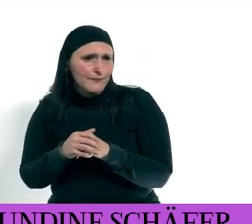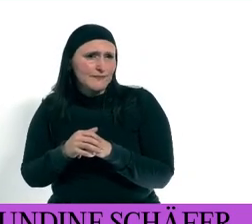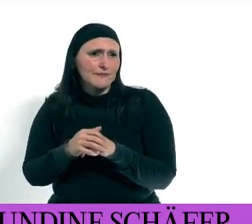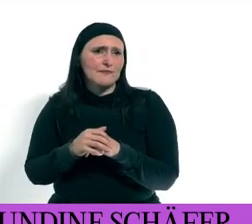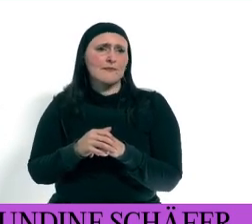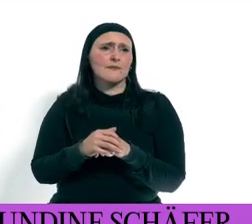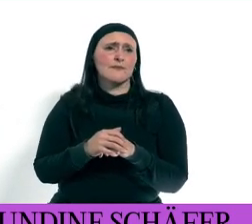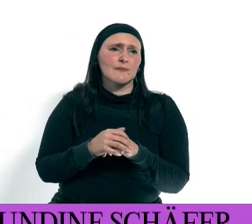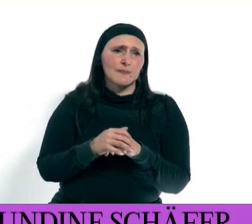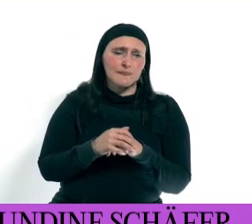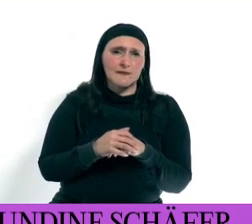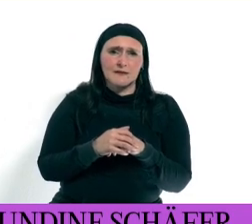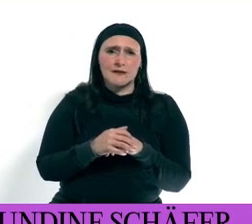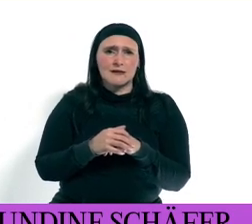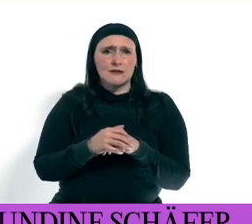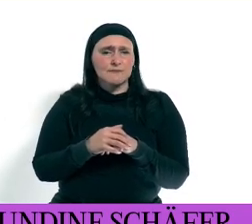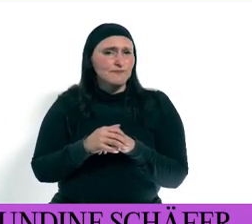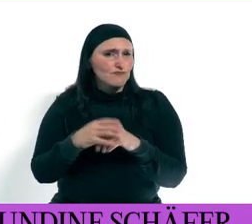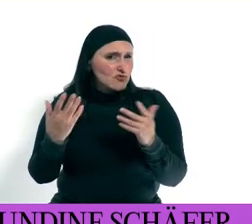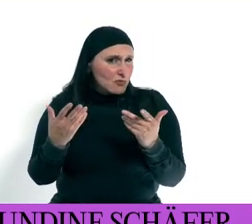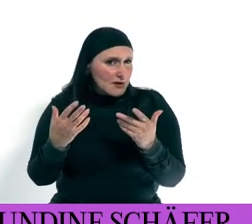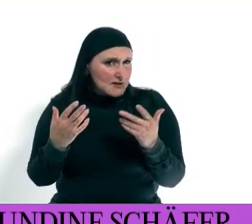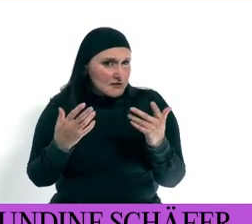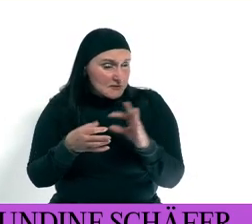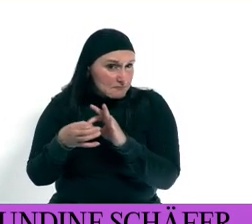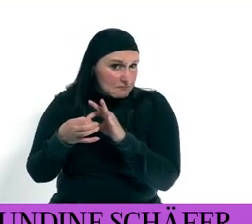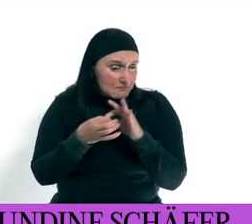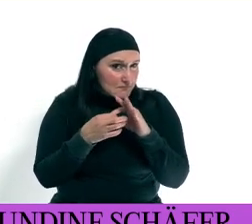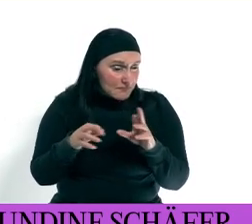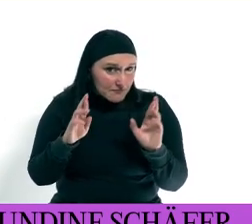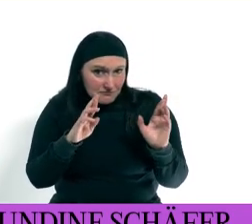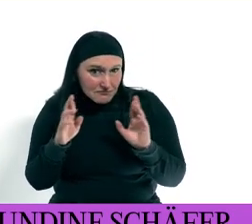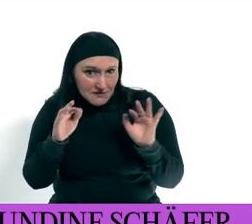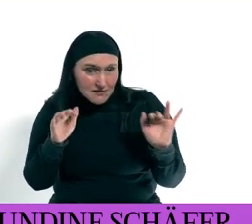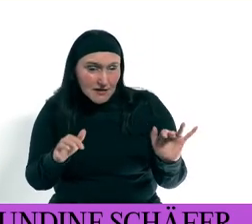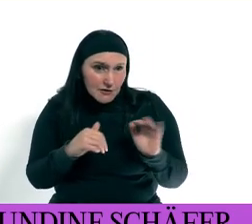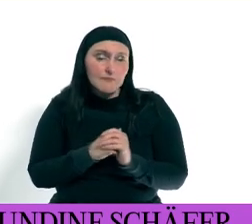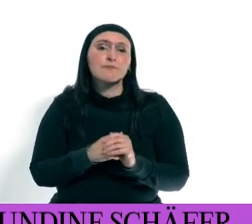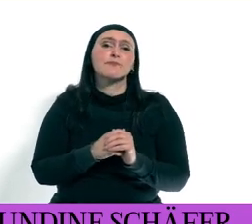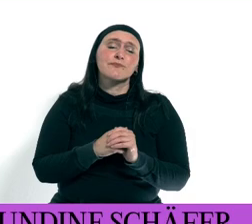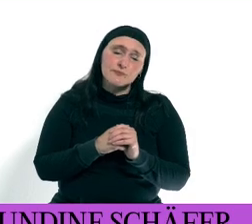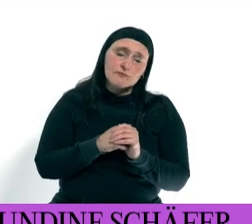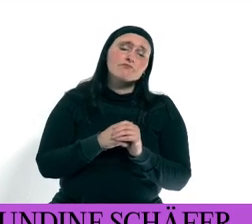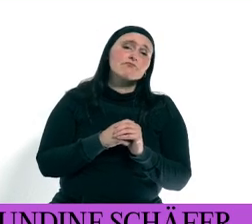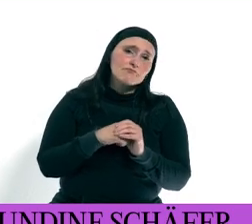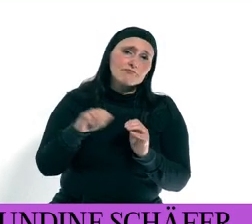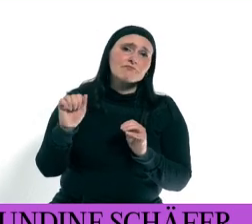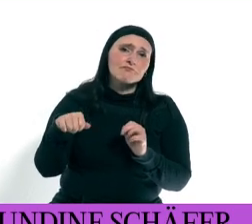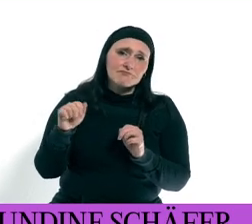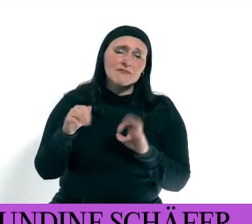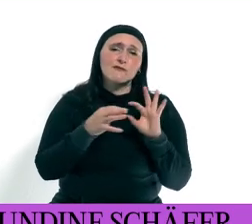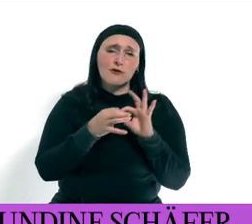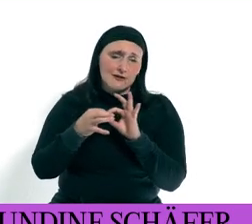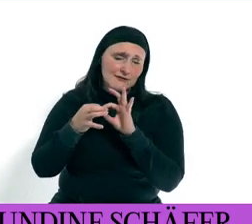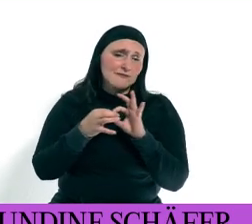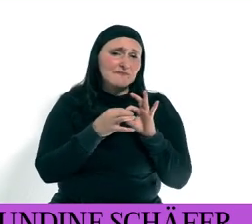im ZKU. There's many things auf jeden Fall. Sort of relate to, especially when you talk about how you ich kann an